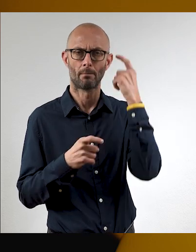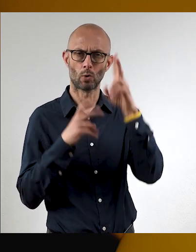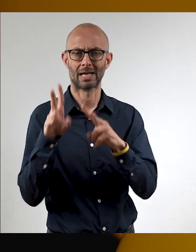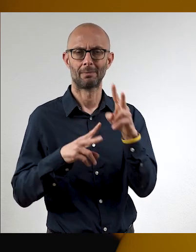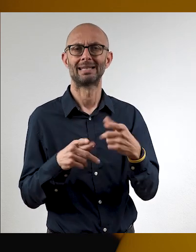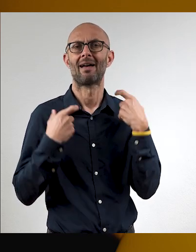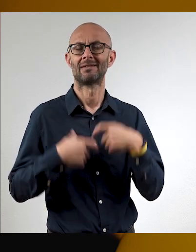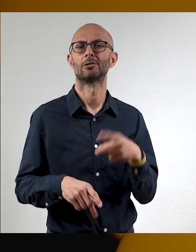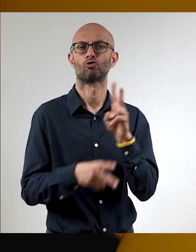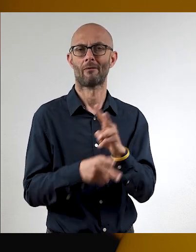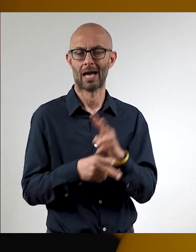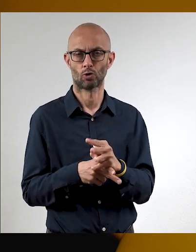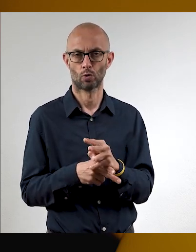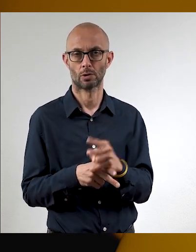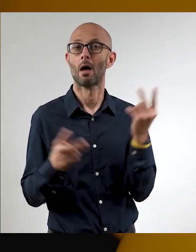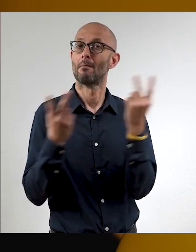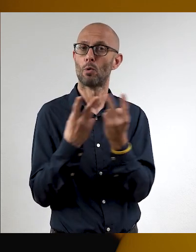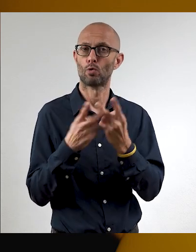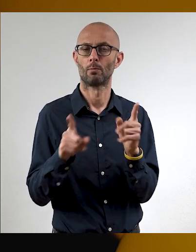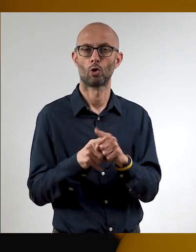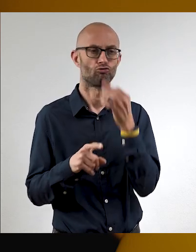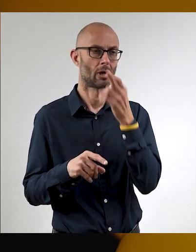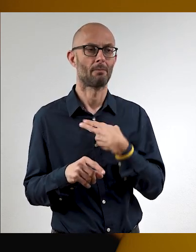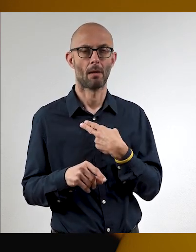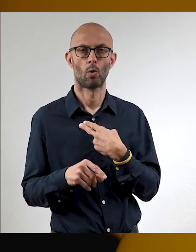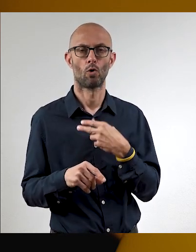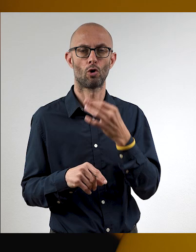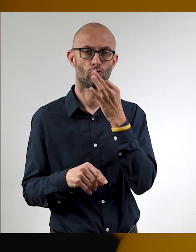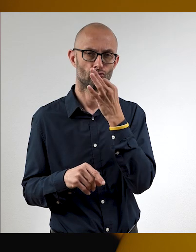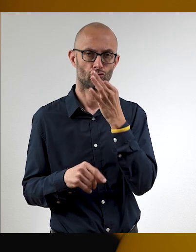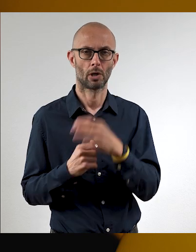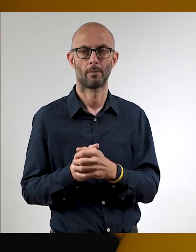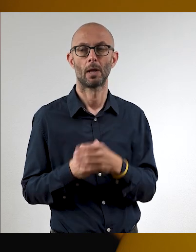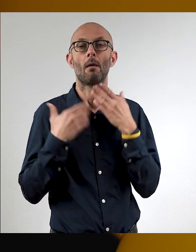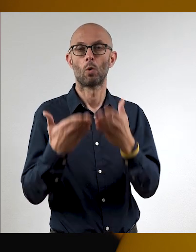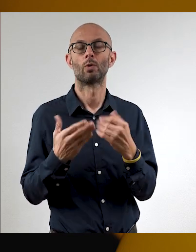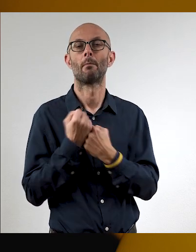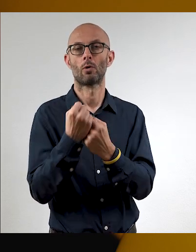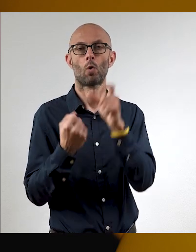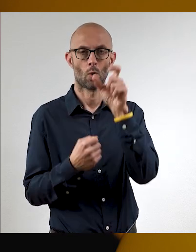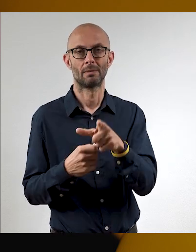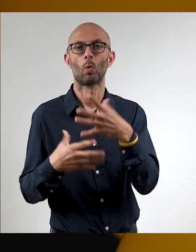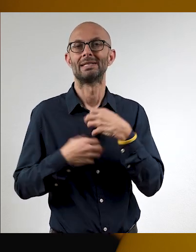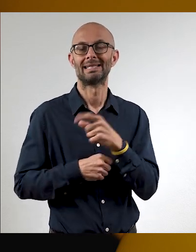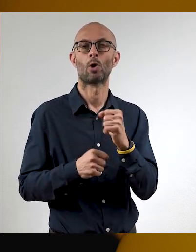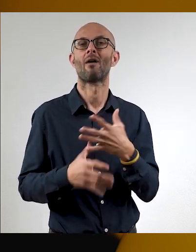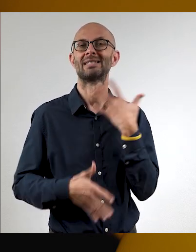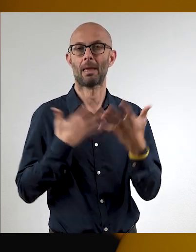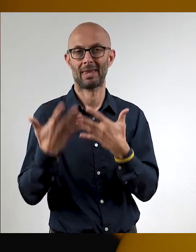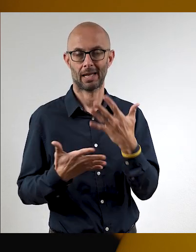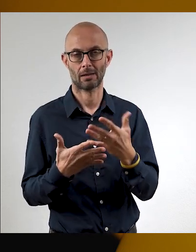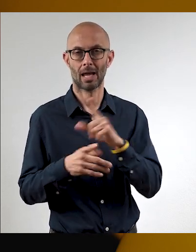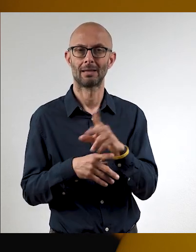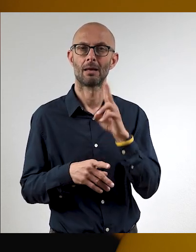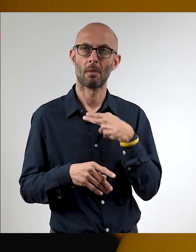poskrbeti, za fizično varnost. Ne? Podobno je, če nudimo podporo osebi v stiski, ki je zelo vznemirjena